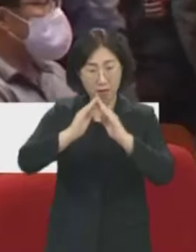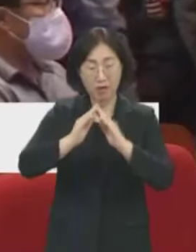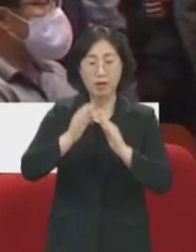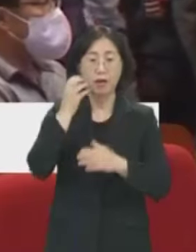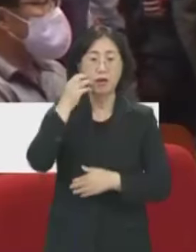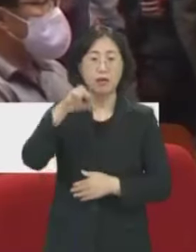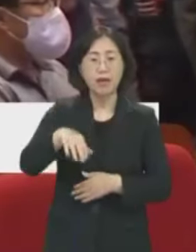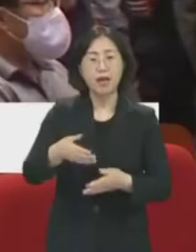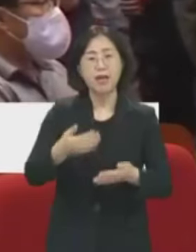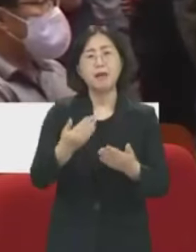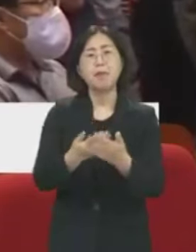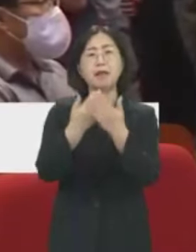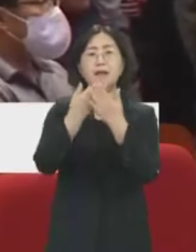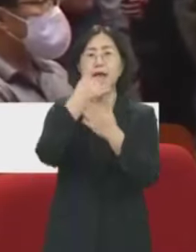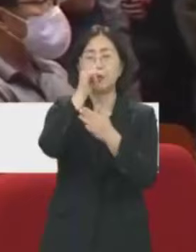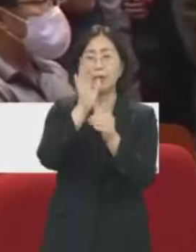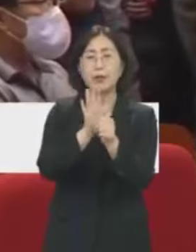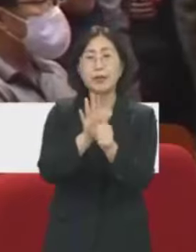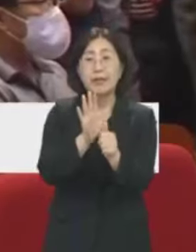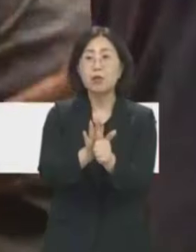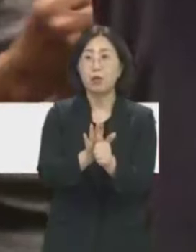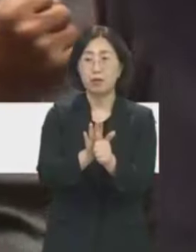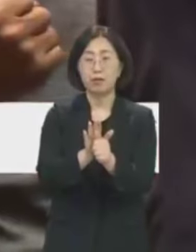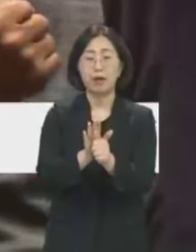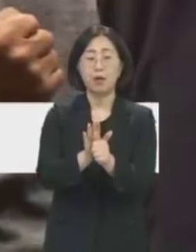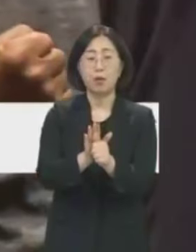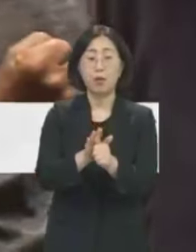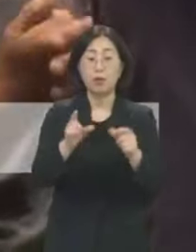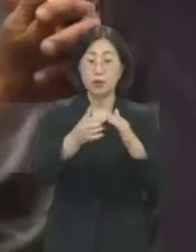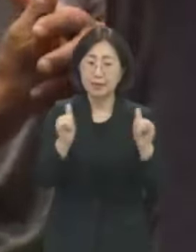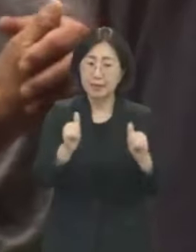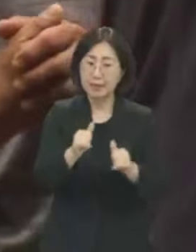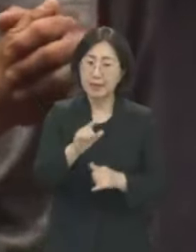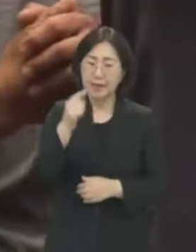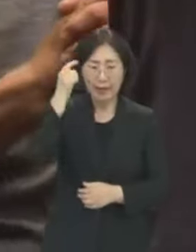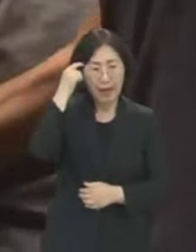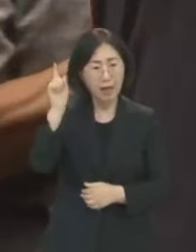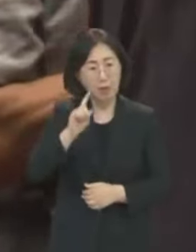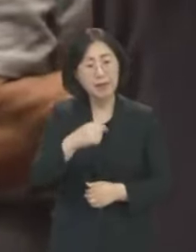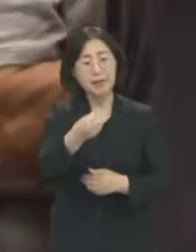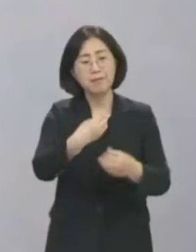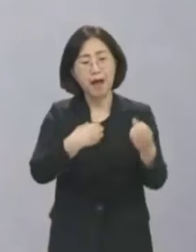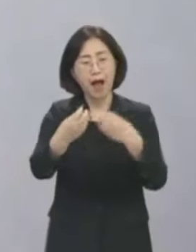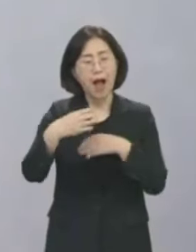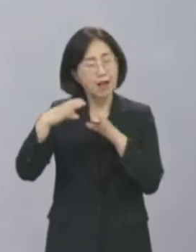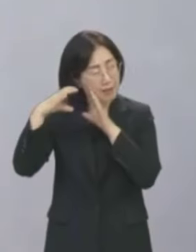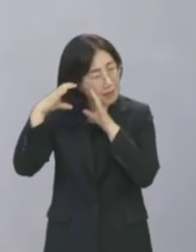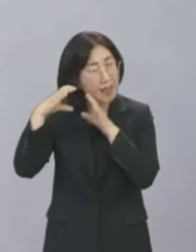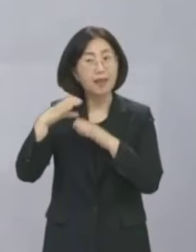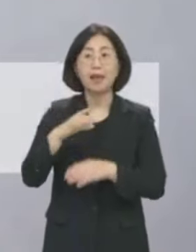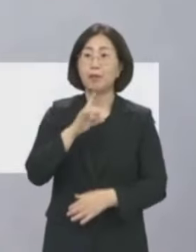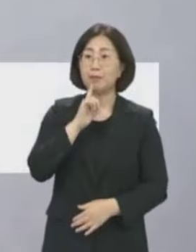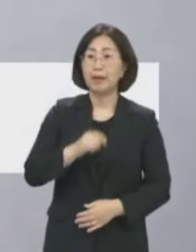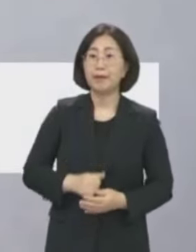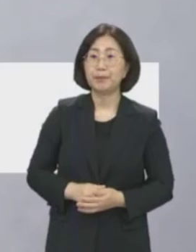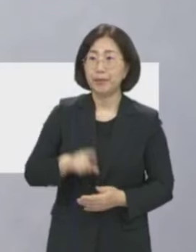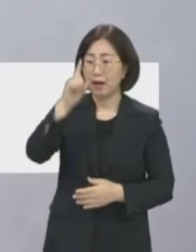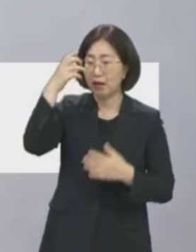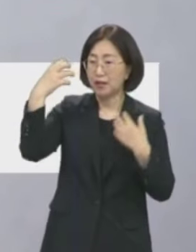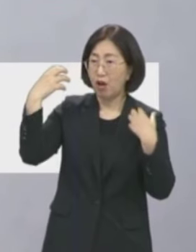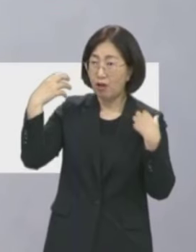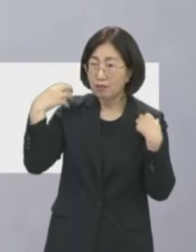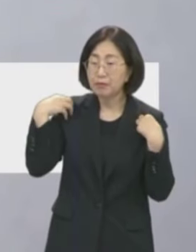있도록 지원 방안을 충분히 마련하고 주민들의 의견을 듣겠다고 약속했습니다. 중앙정부한테